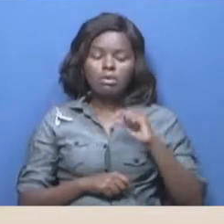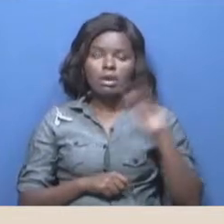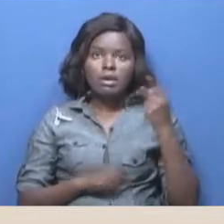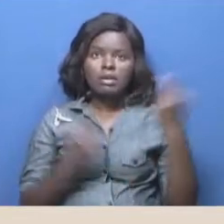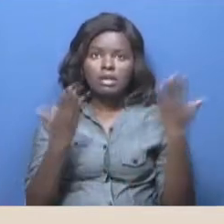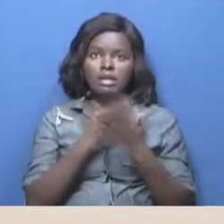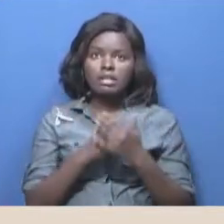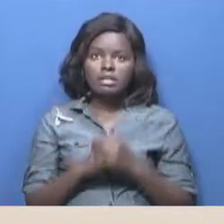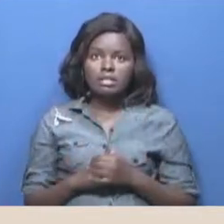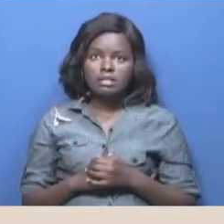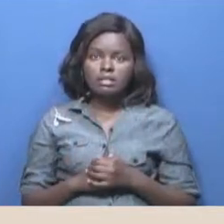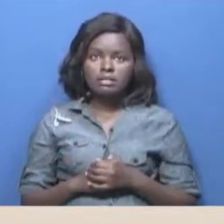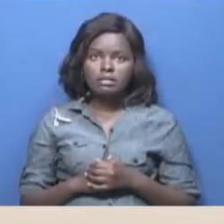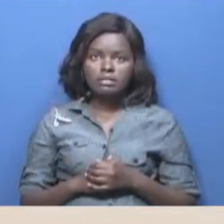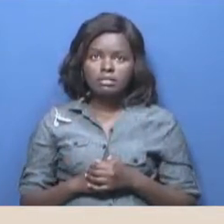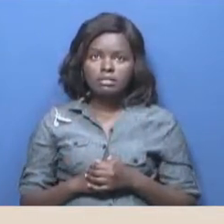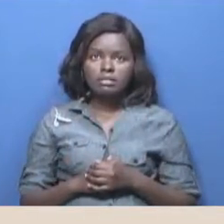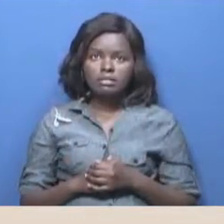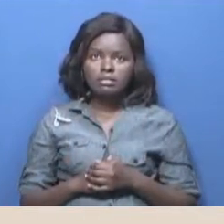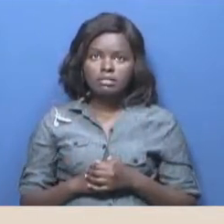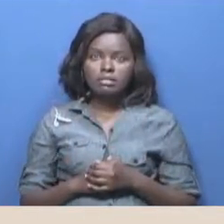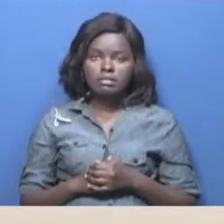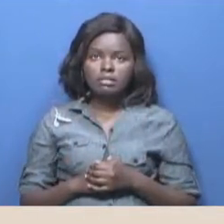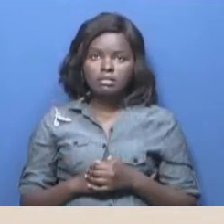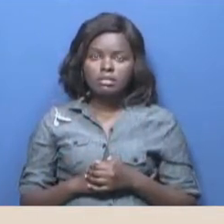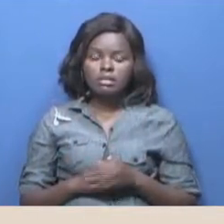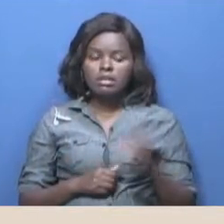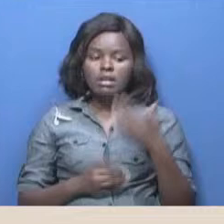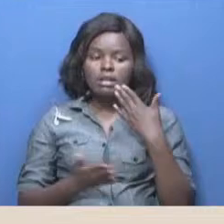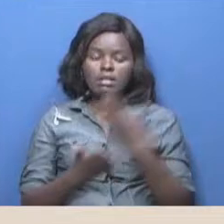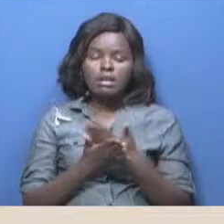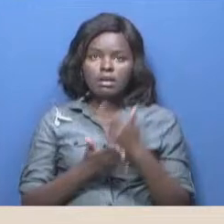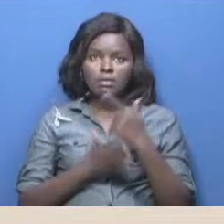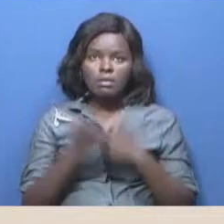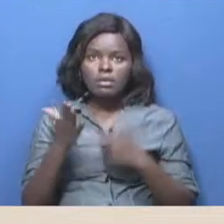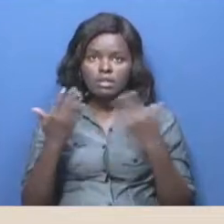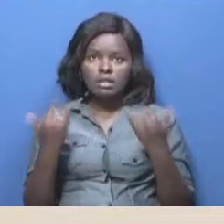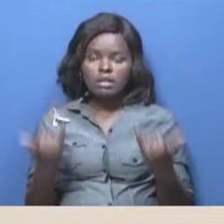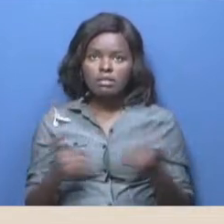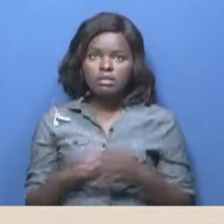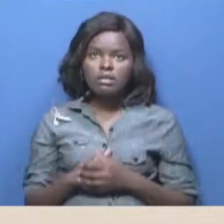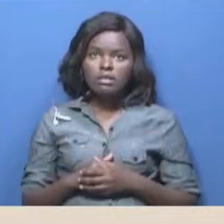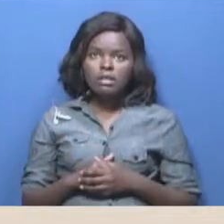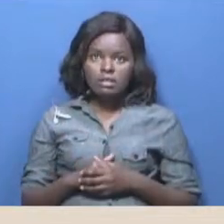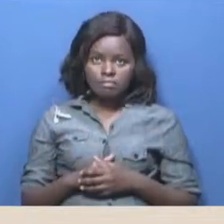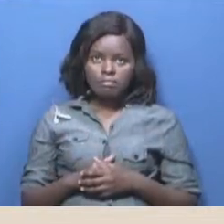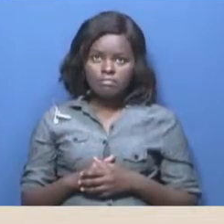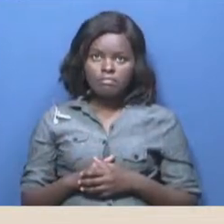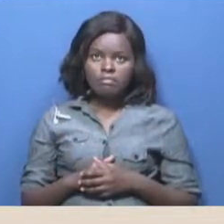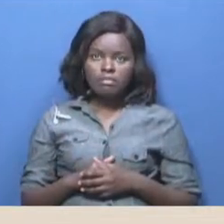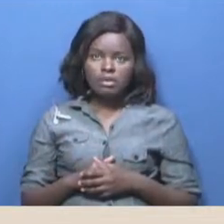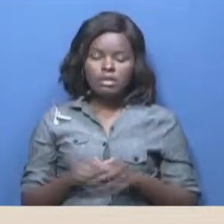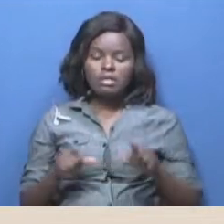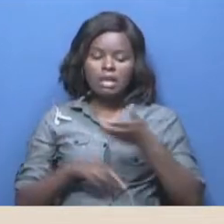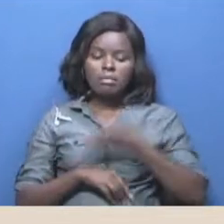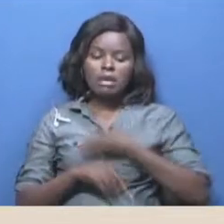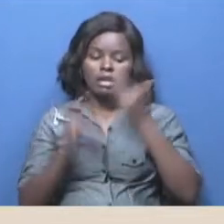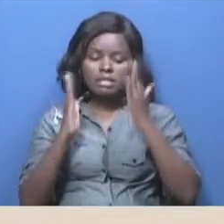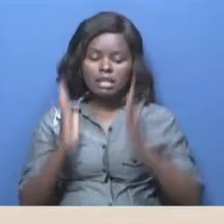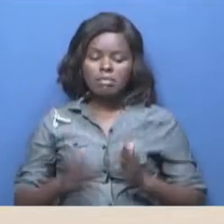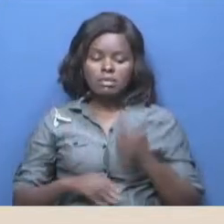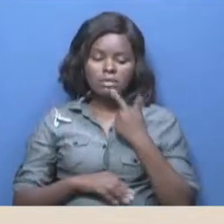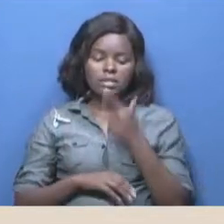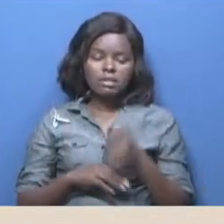iko curfew hata kama hakuna curfew. Ile kitu ningashukuru ni saa hiyo kama ni vile kansula wetu amesema, MCA wetu